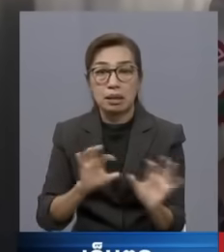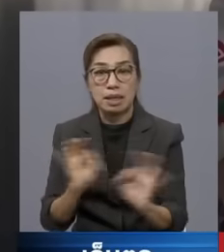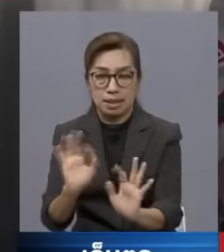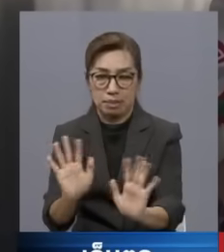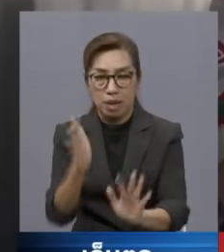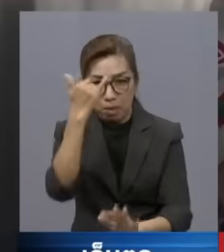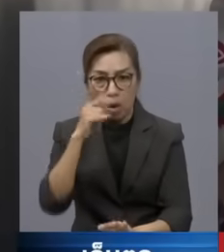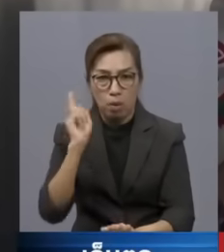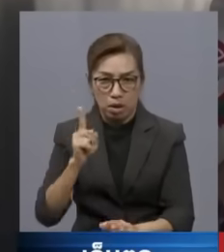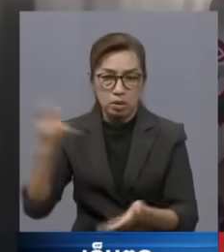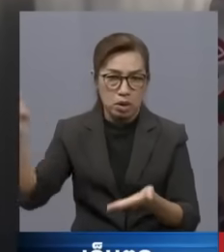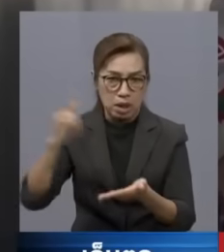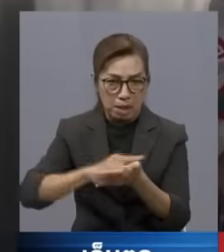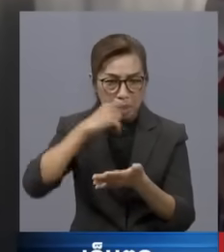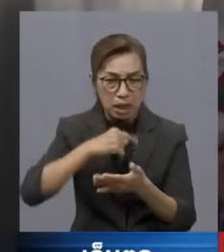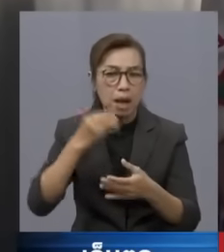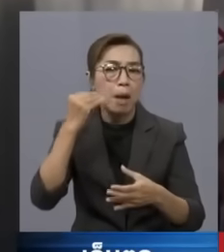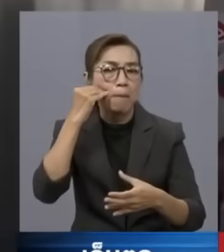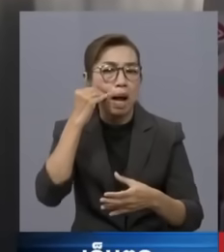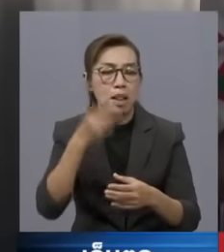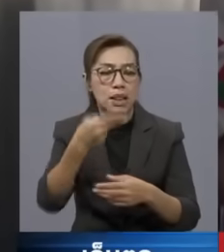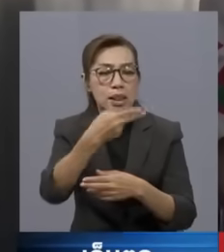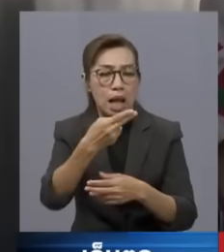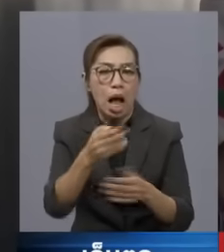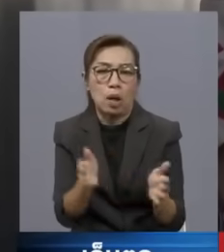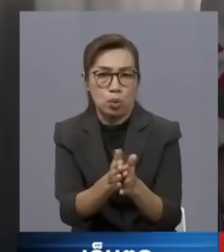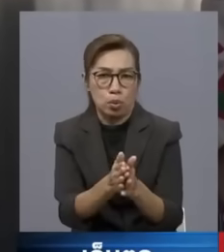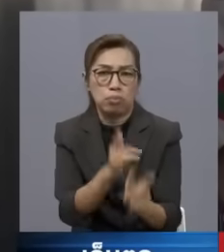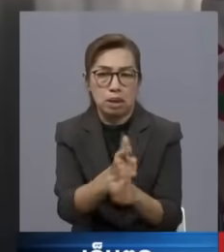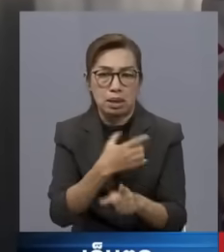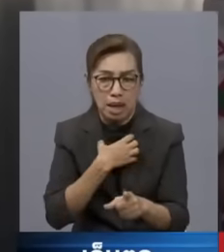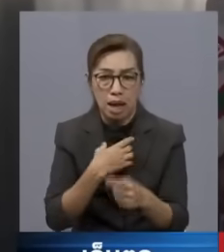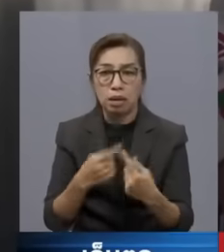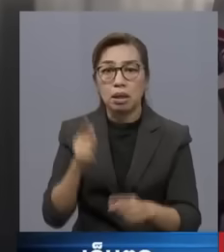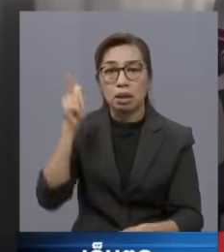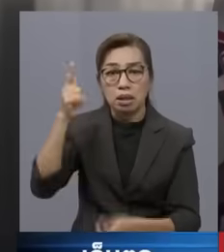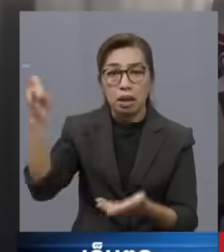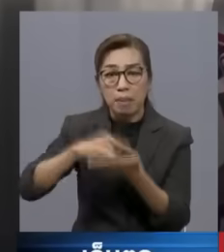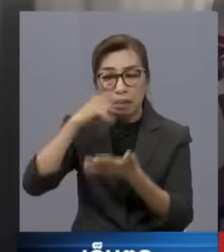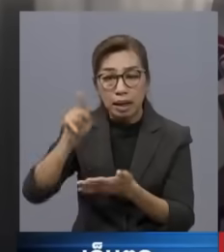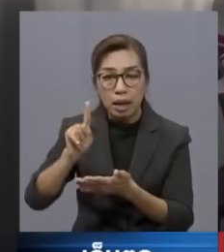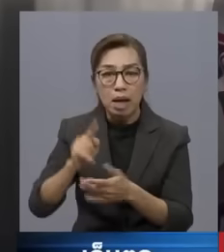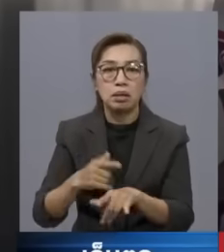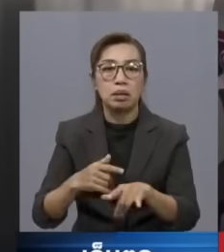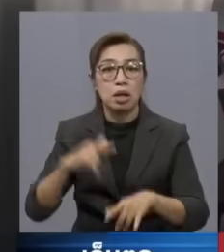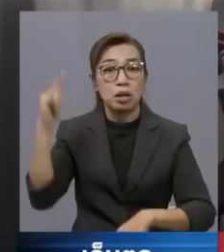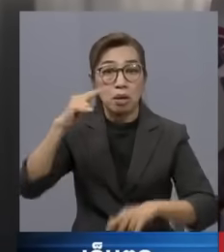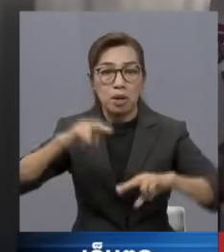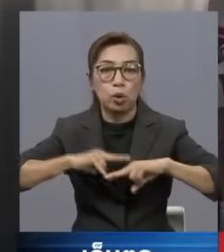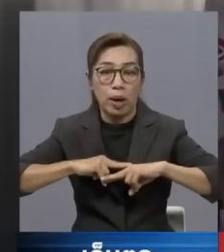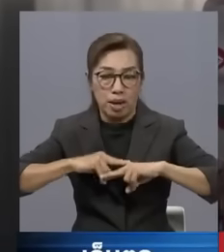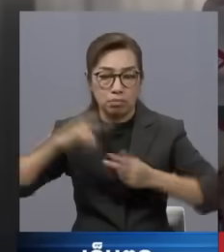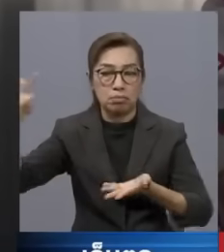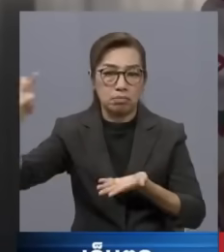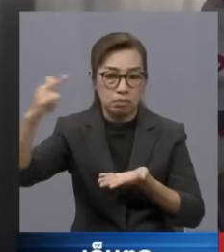นอนเพราะว่าจะกลับมาอยู่บ้านกับหลานแล้วเนี่ยนะครับส่วนเส้นทางการกลับไทยก็ยังเป็นแบบเดิมคือใช้เครื่องบินส่วนตัวมาลง